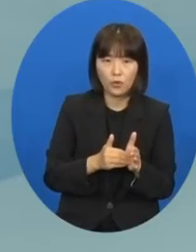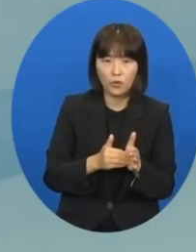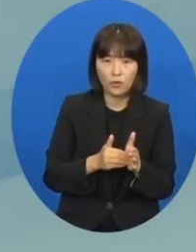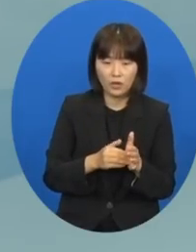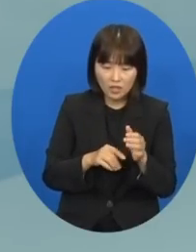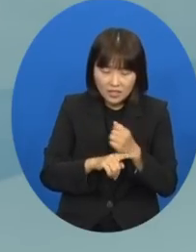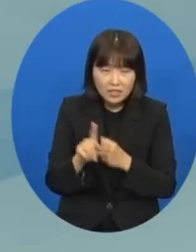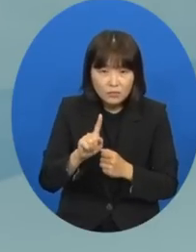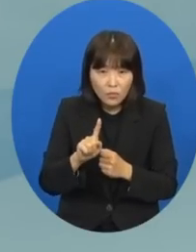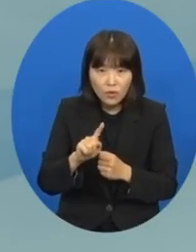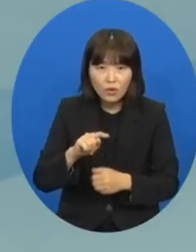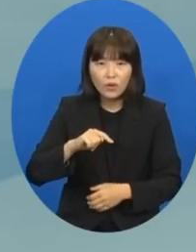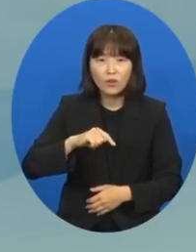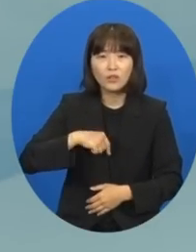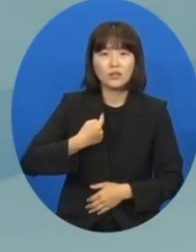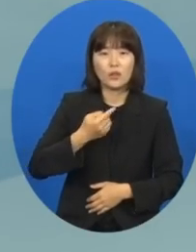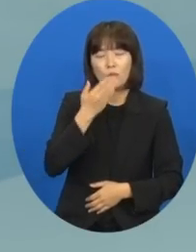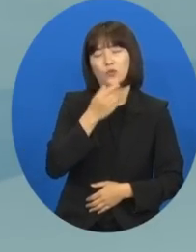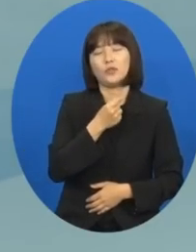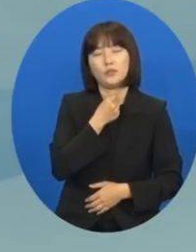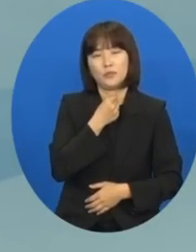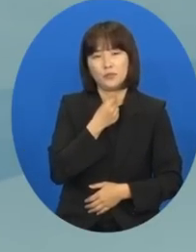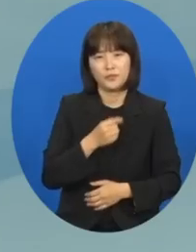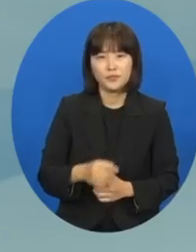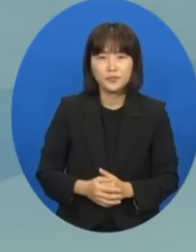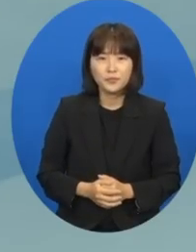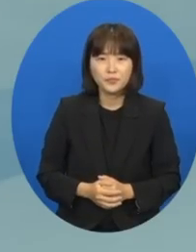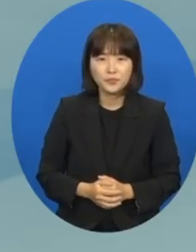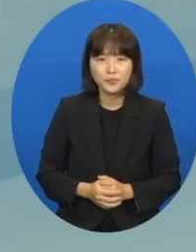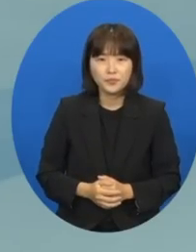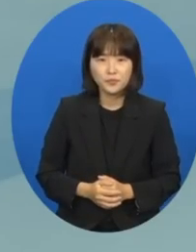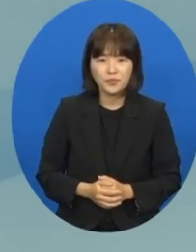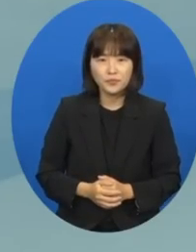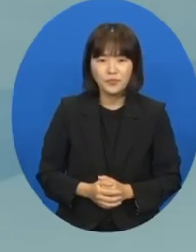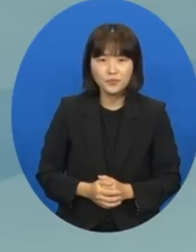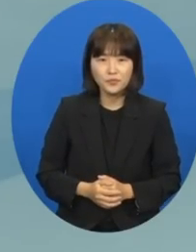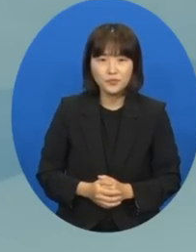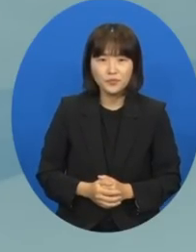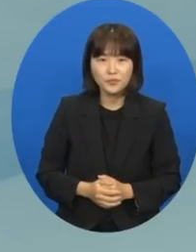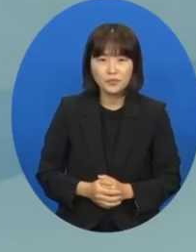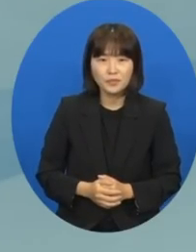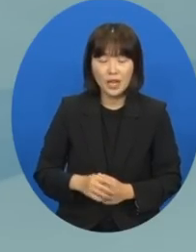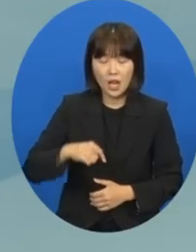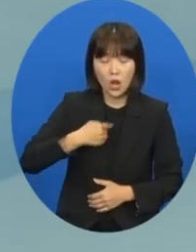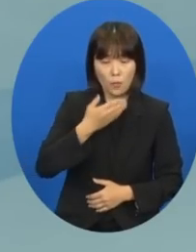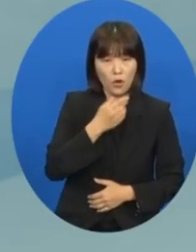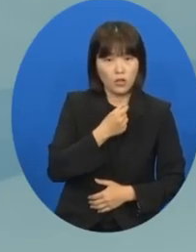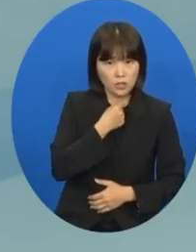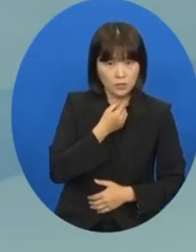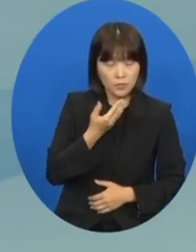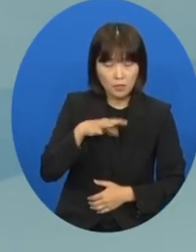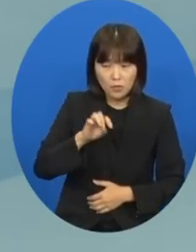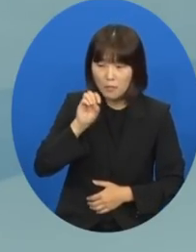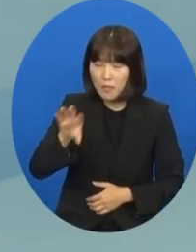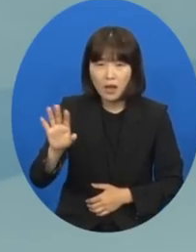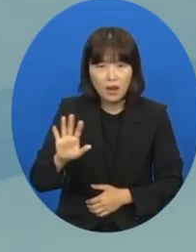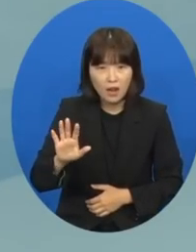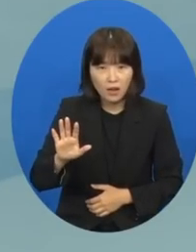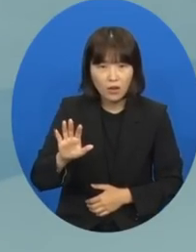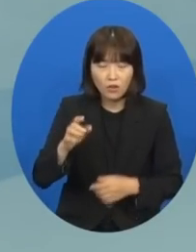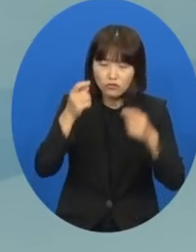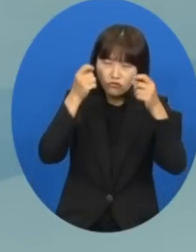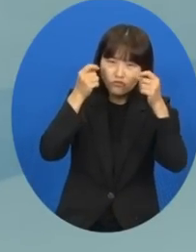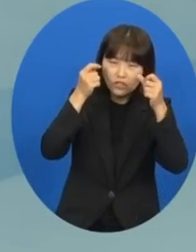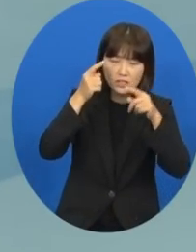싶었다는 얘기입니다. 자기도 먹고 싶었는데 먼저 말하기는 좀 그래. 내가 책임져야 될 것 같으니까. 그러니까 눈치만 보고 있다가 아내가